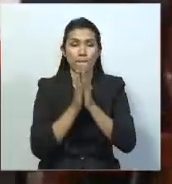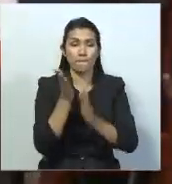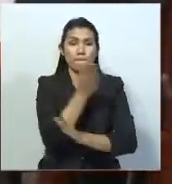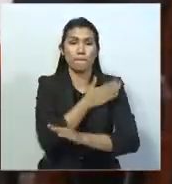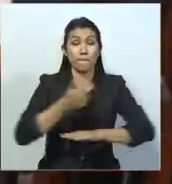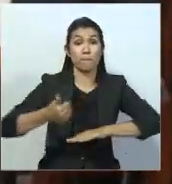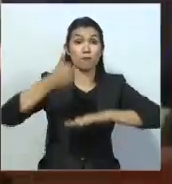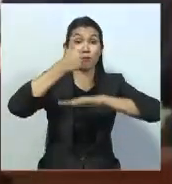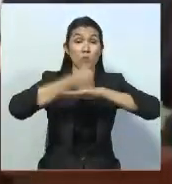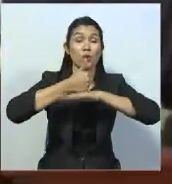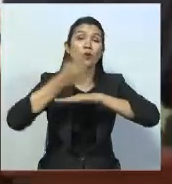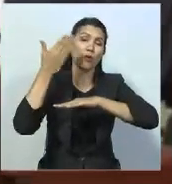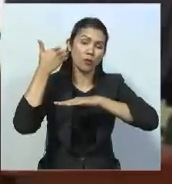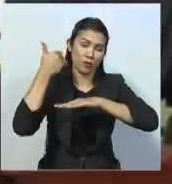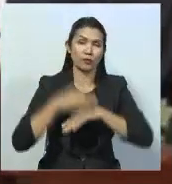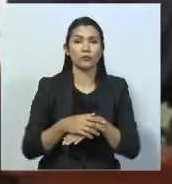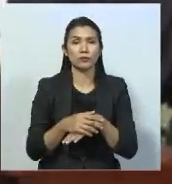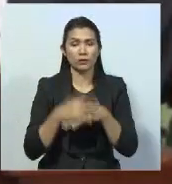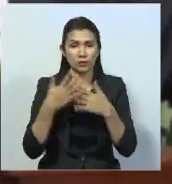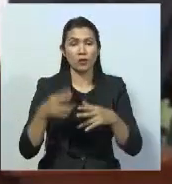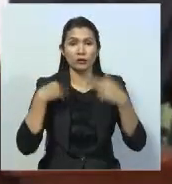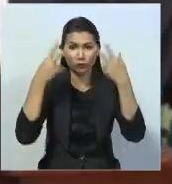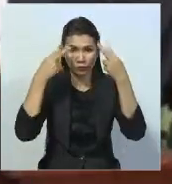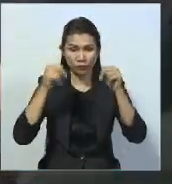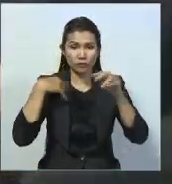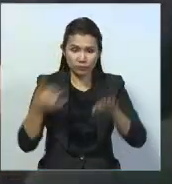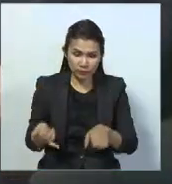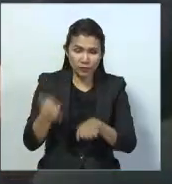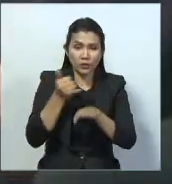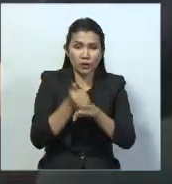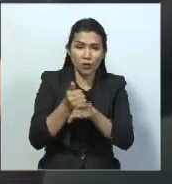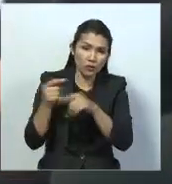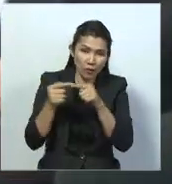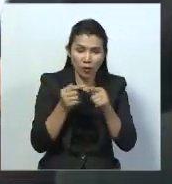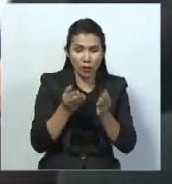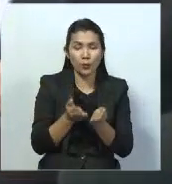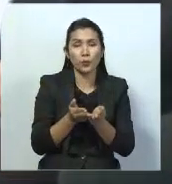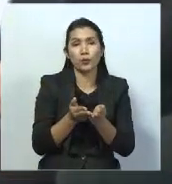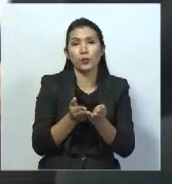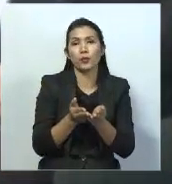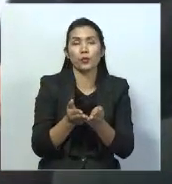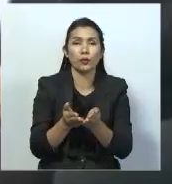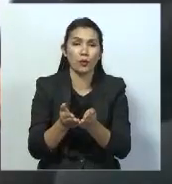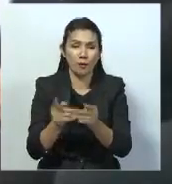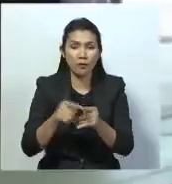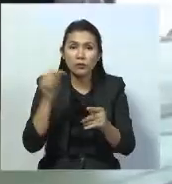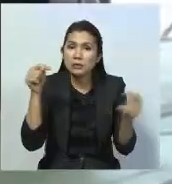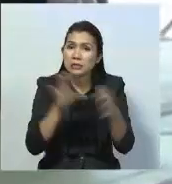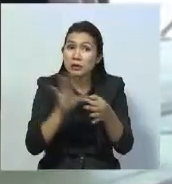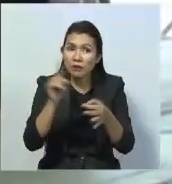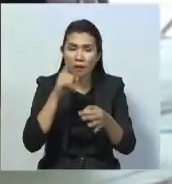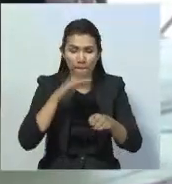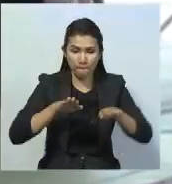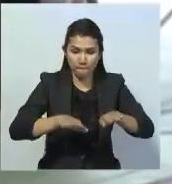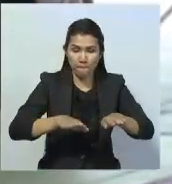ฆปรินายกจากนั้นนะคะนายกรัฐมนตรีจะมีการลงเรือเพื่อสำรวจและรับฟังปัญหาเรื่องของแพลุกล้ำลำน้ำส